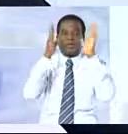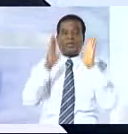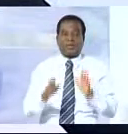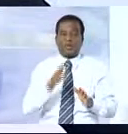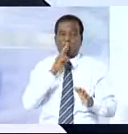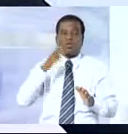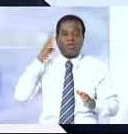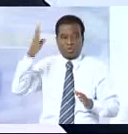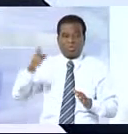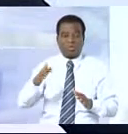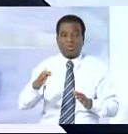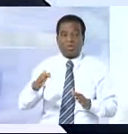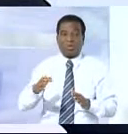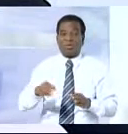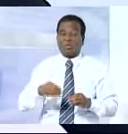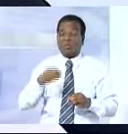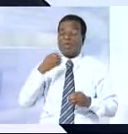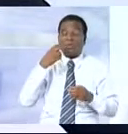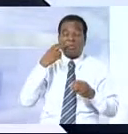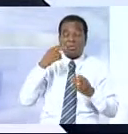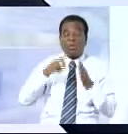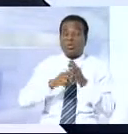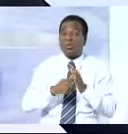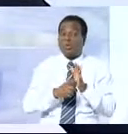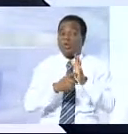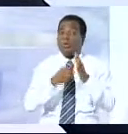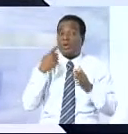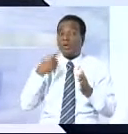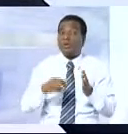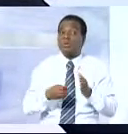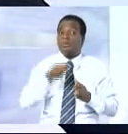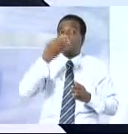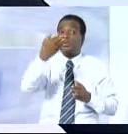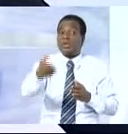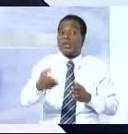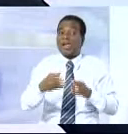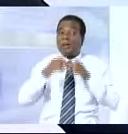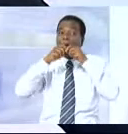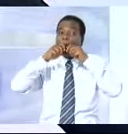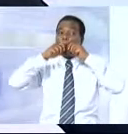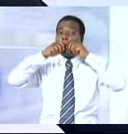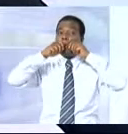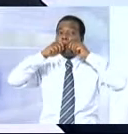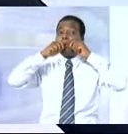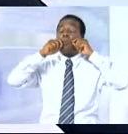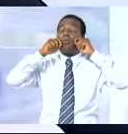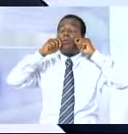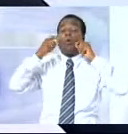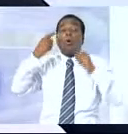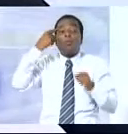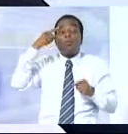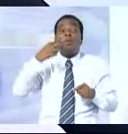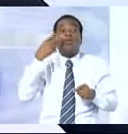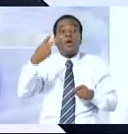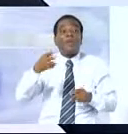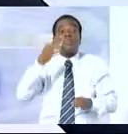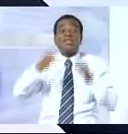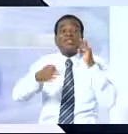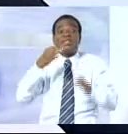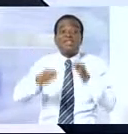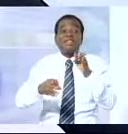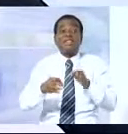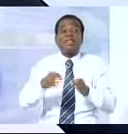ça commence en cette période de fête. L'Office de sécurité routière vient d'ajouter à ses moyens de prévention cette technique qui fait ses preuves